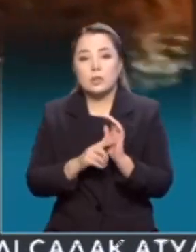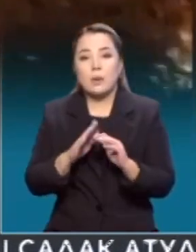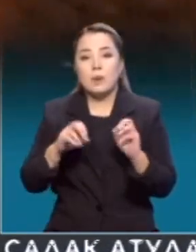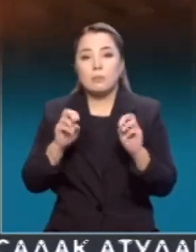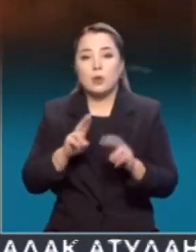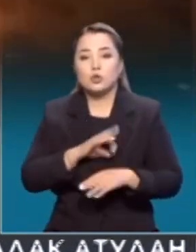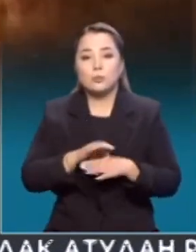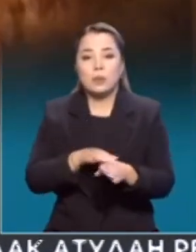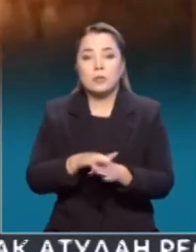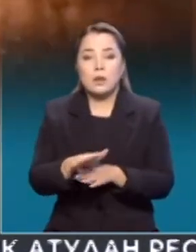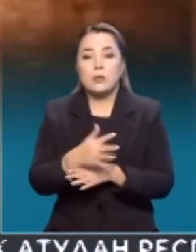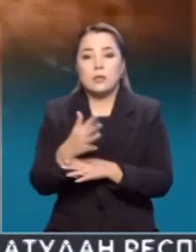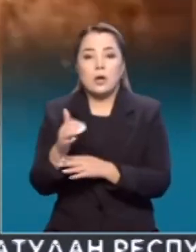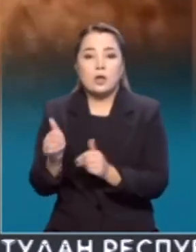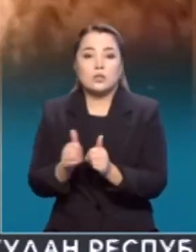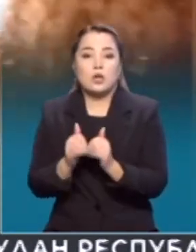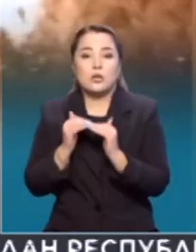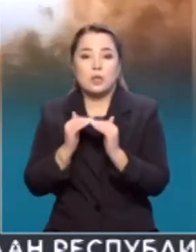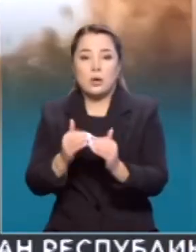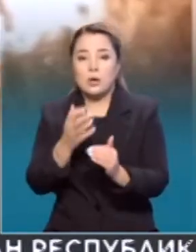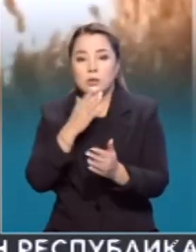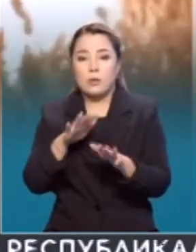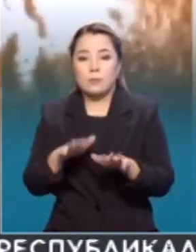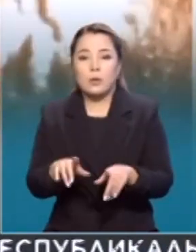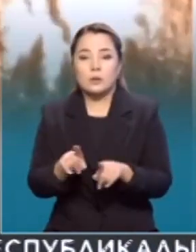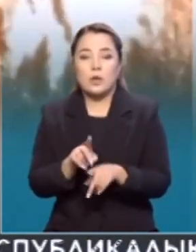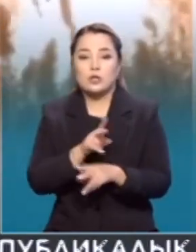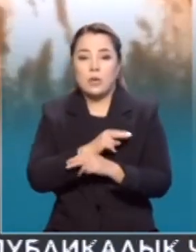Өрт саяжайларға тым жақын жеткенімен жедел